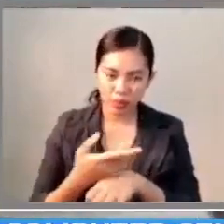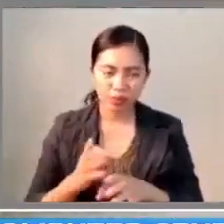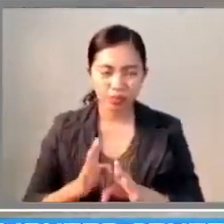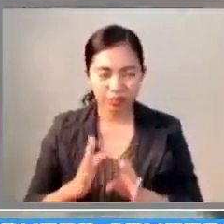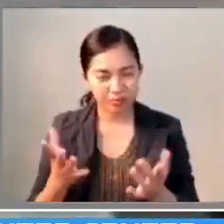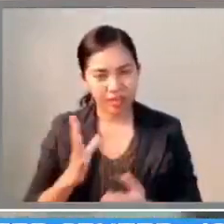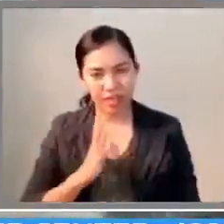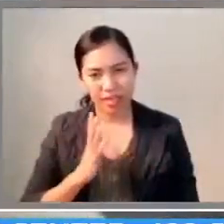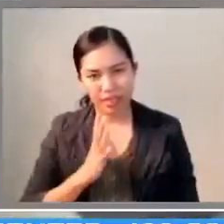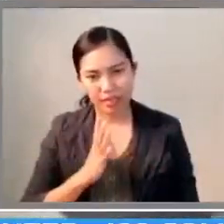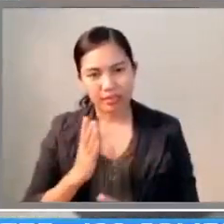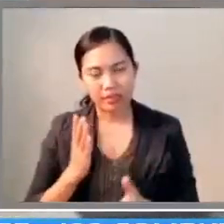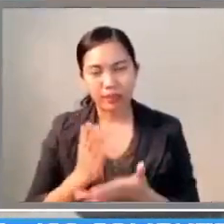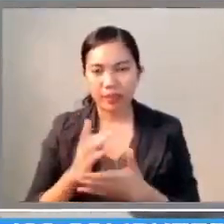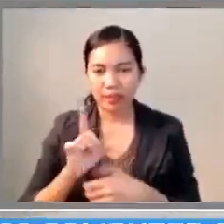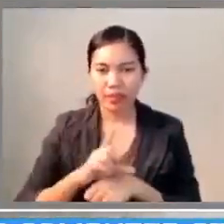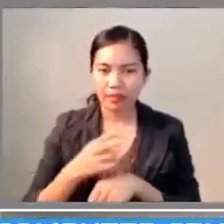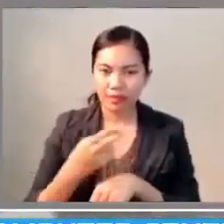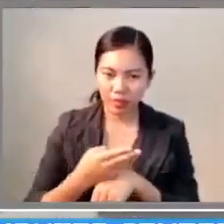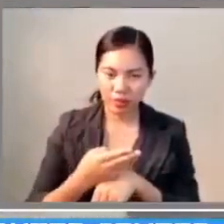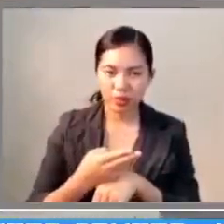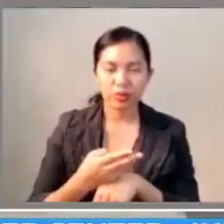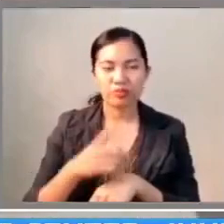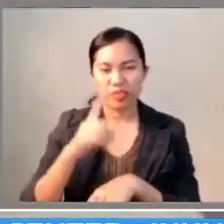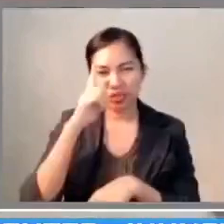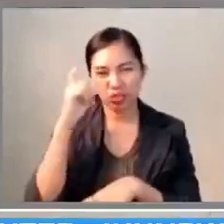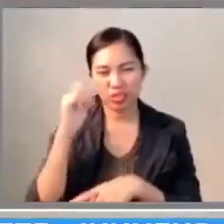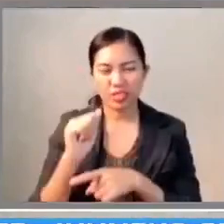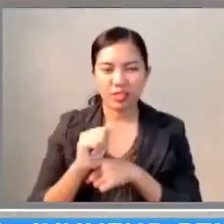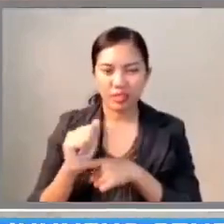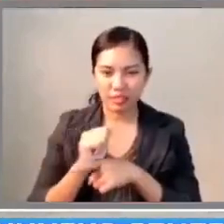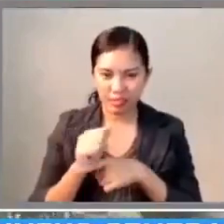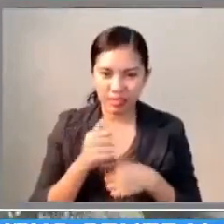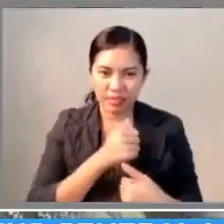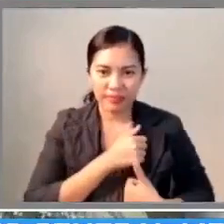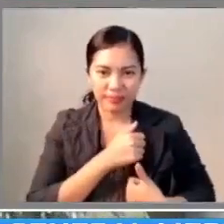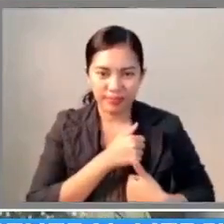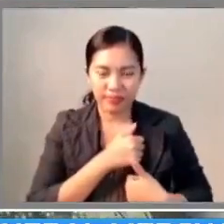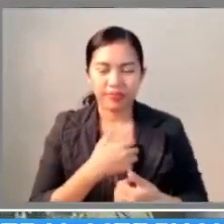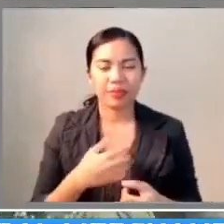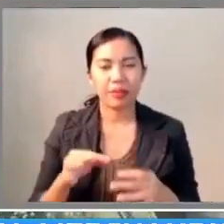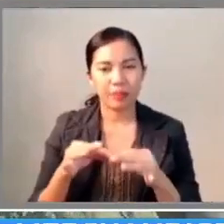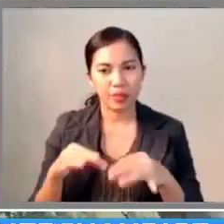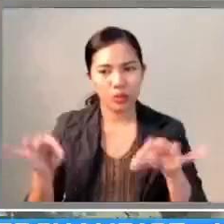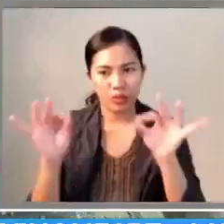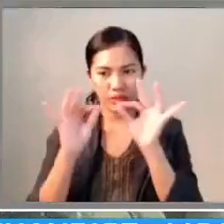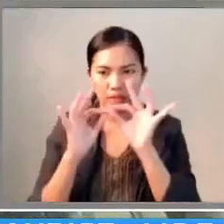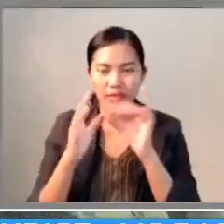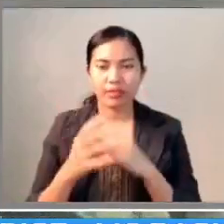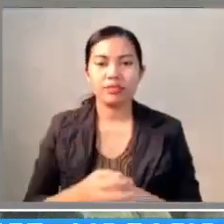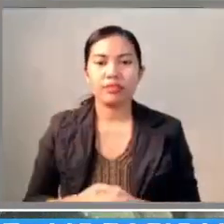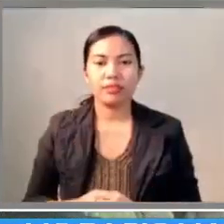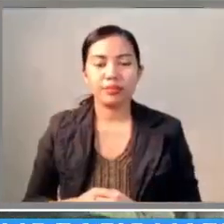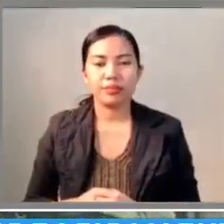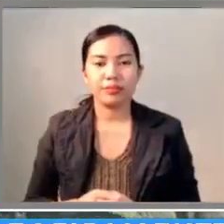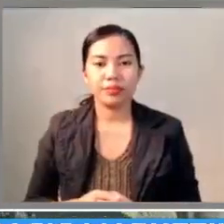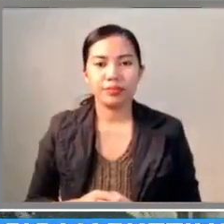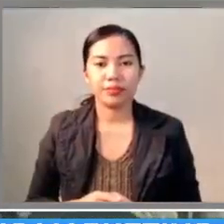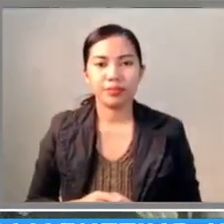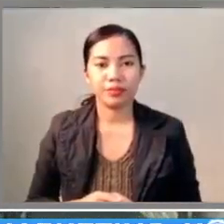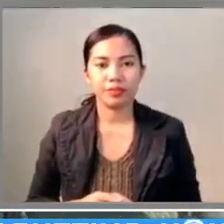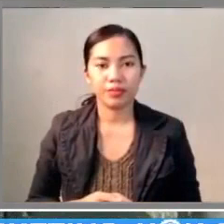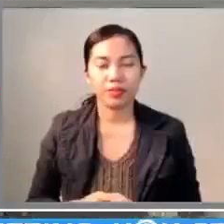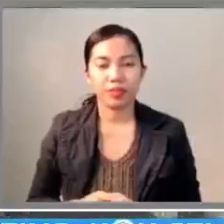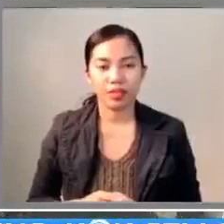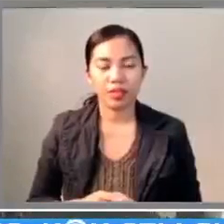U.S. Marines sa kanilang bayan. Ang importante anila, masok niya naman ang ilang araw na ipagbabawal silang mangingisda